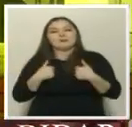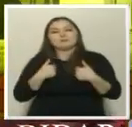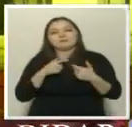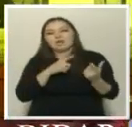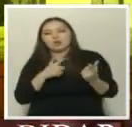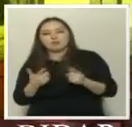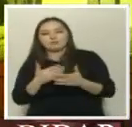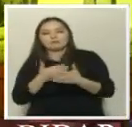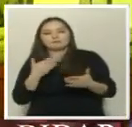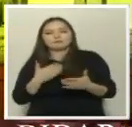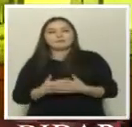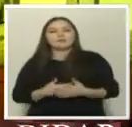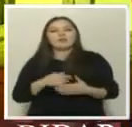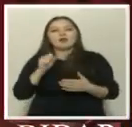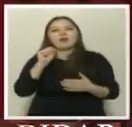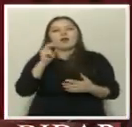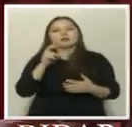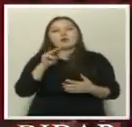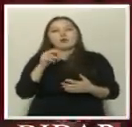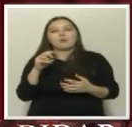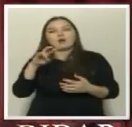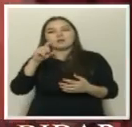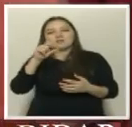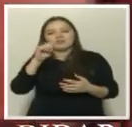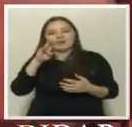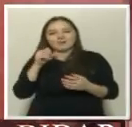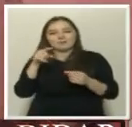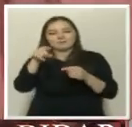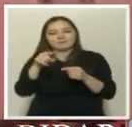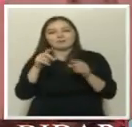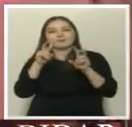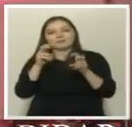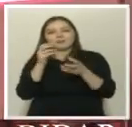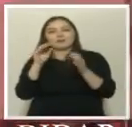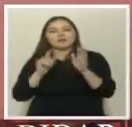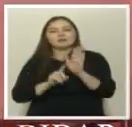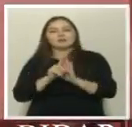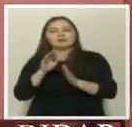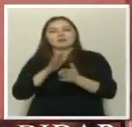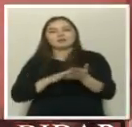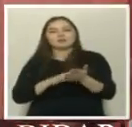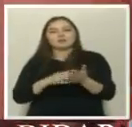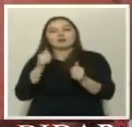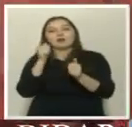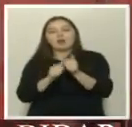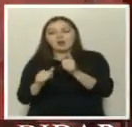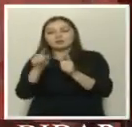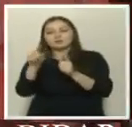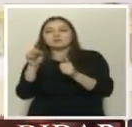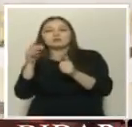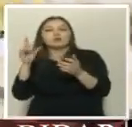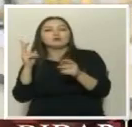конкурс «Актау Хан Шаима 2023» ежегодно раскрывает новые юные таланты. Он дает каждой победительнице